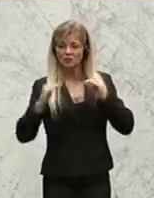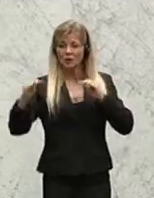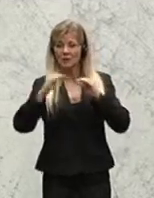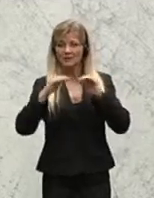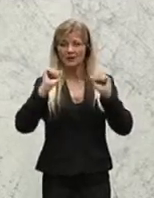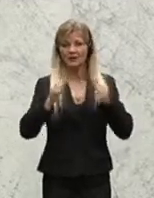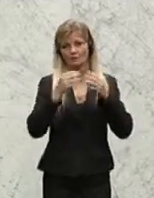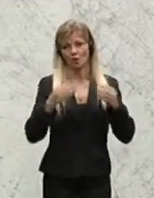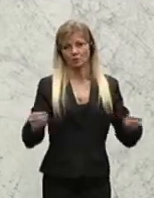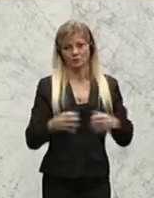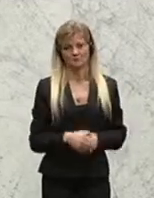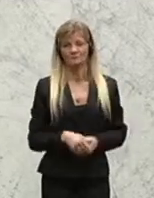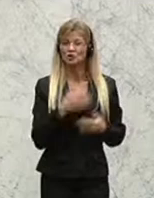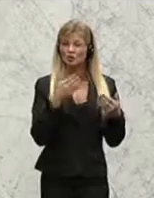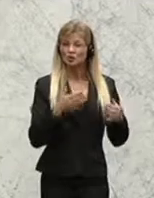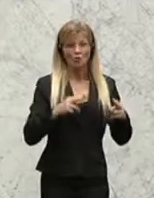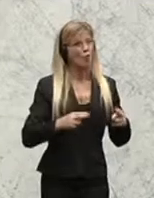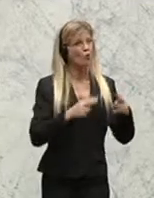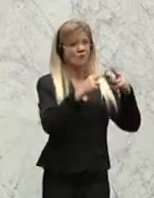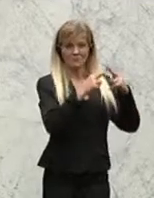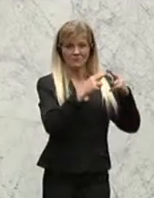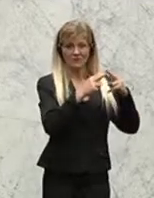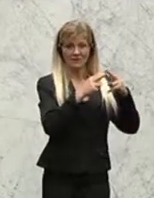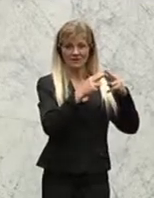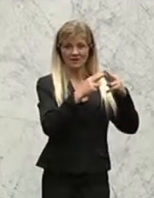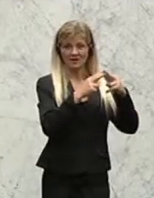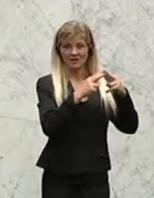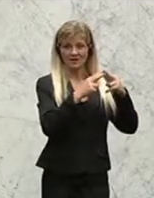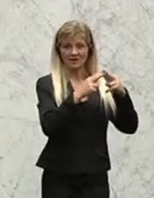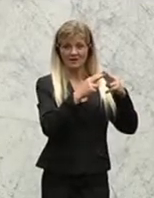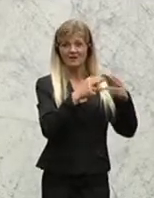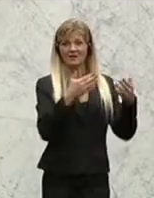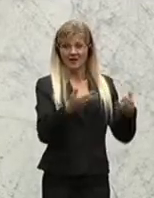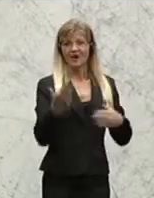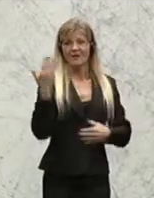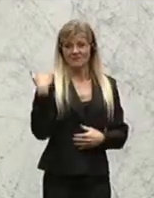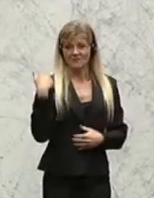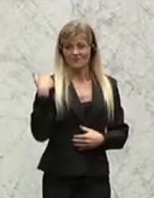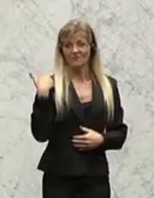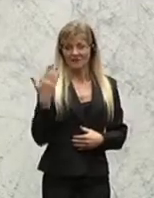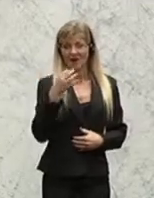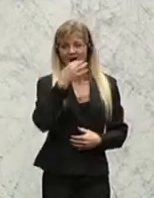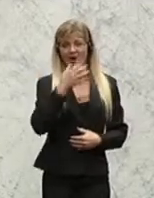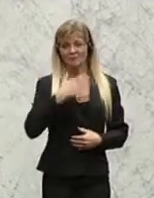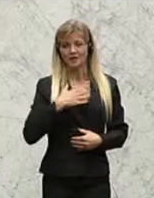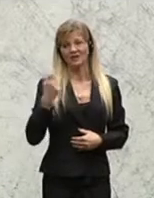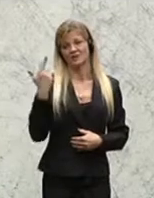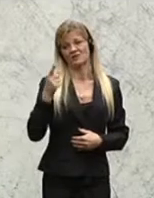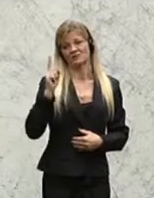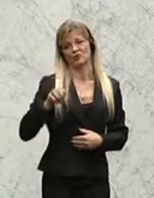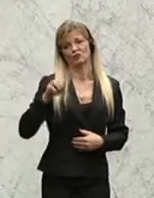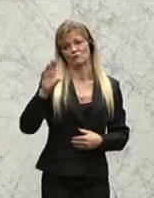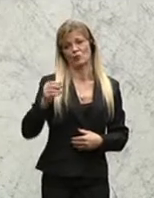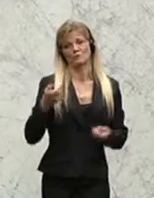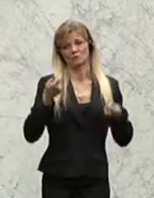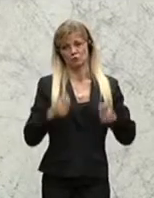Gipfel stattfinden wird, meine geschätzten Damen und Herren, wurde im April 2015